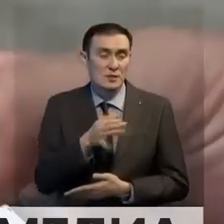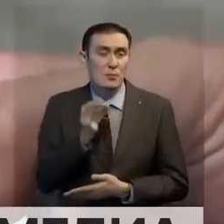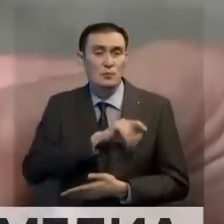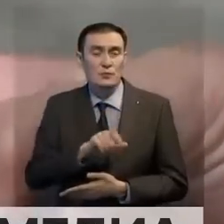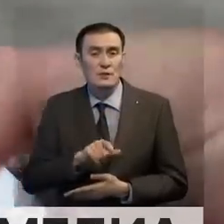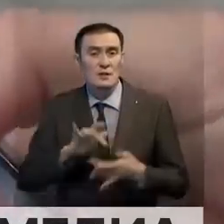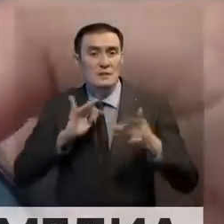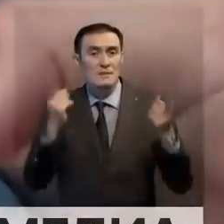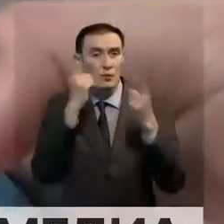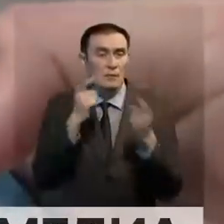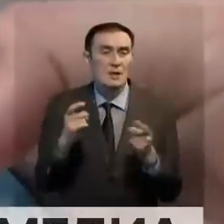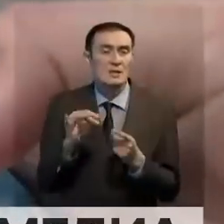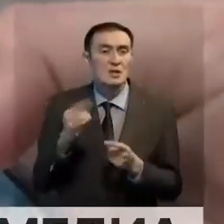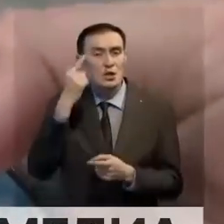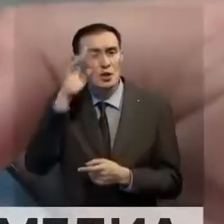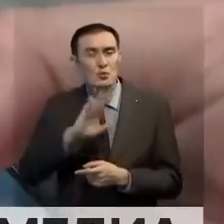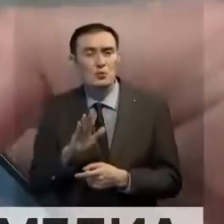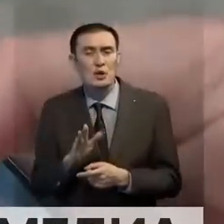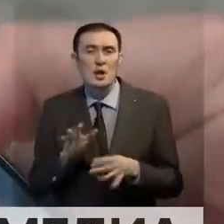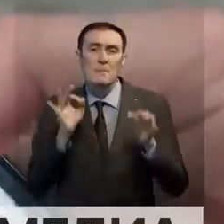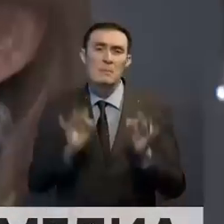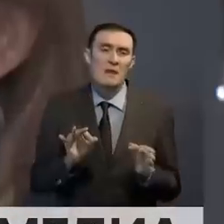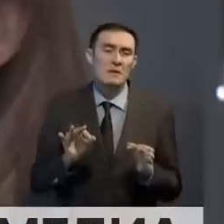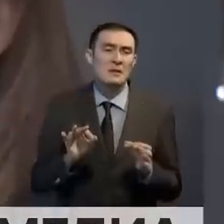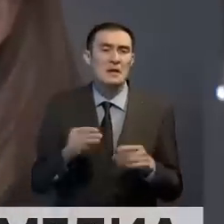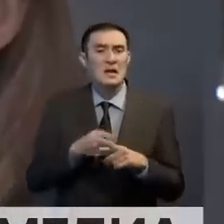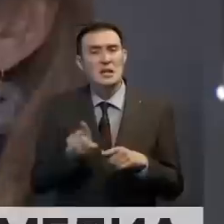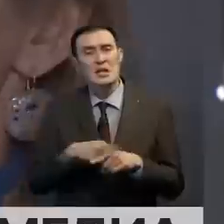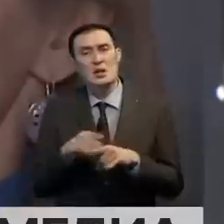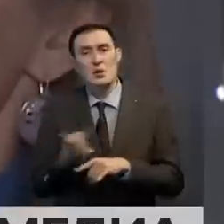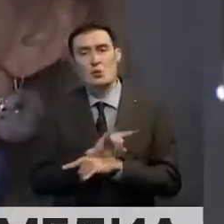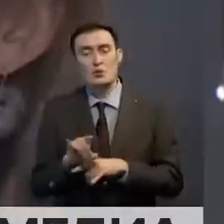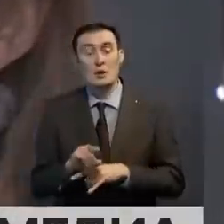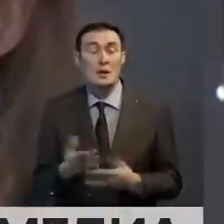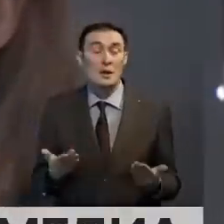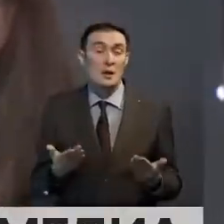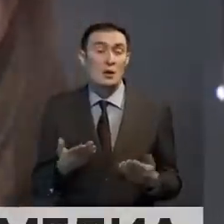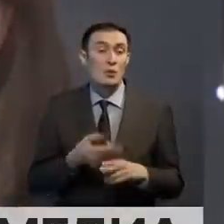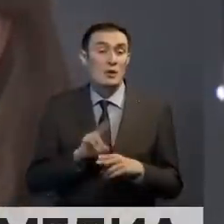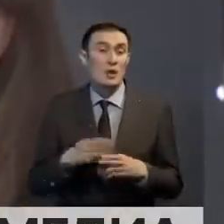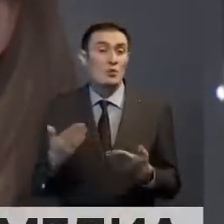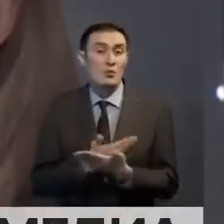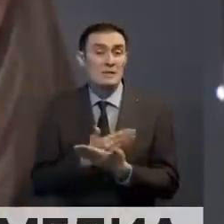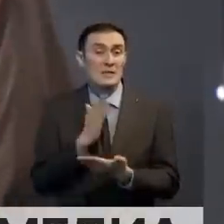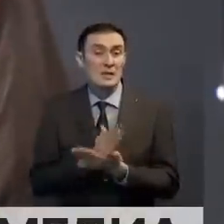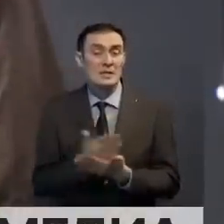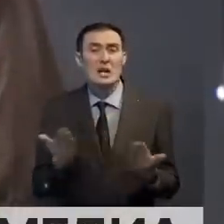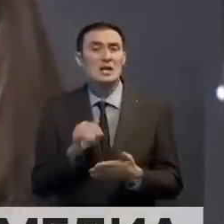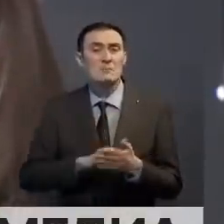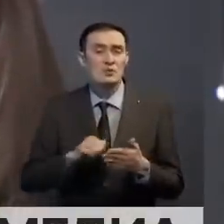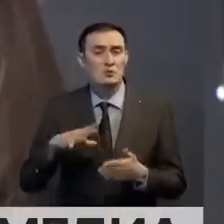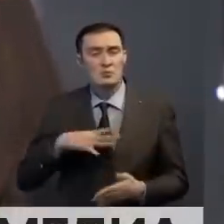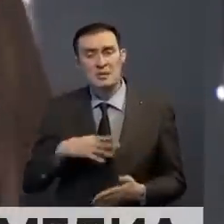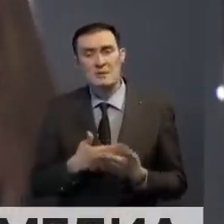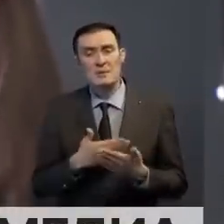Пользователи поглощают информацию, не задумываясь о ее достоверности. У любой фейковой новости есть какая-то причина. Да? Как правило, это могут